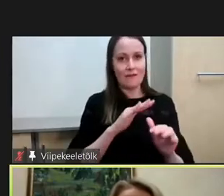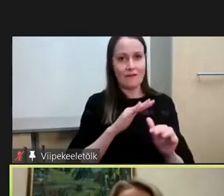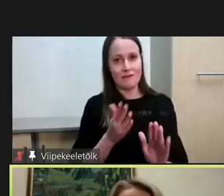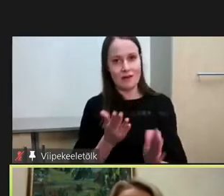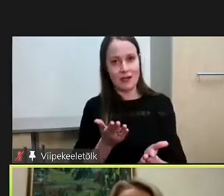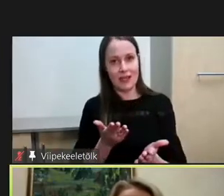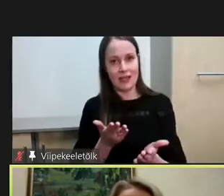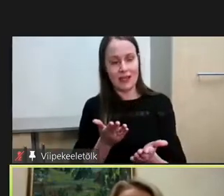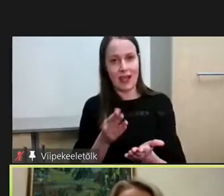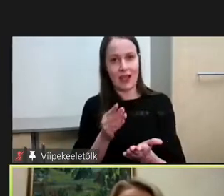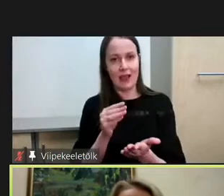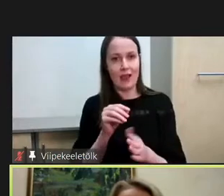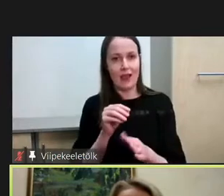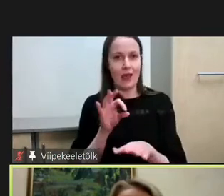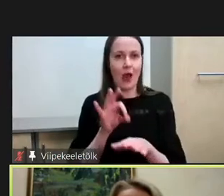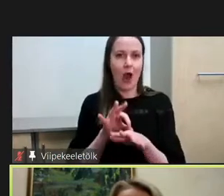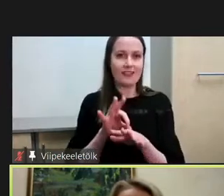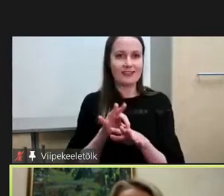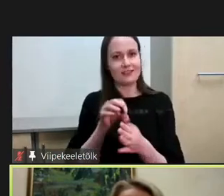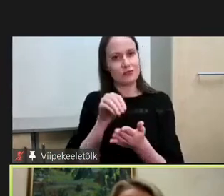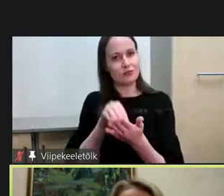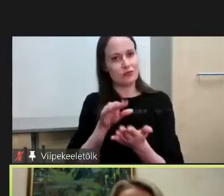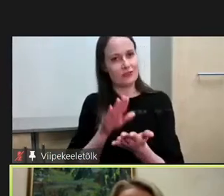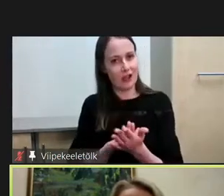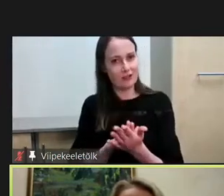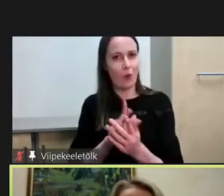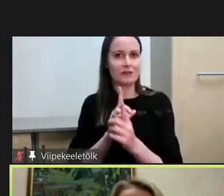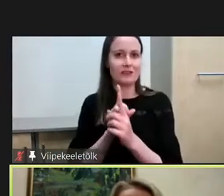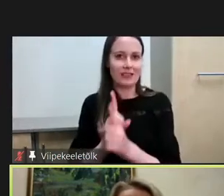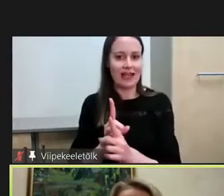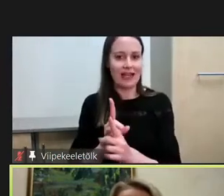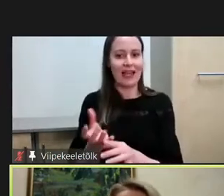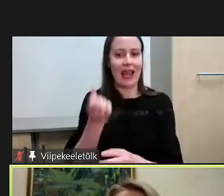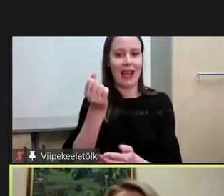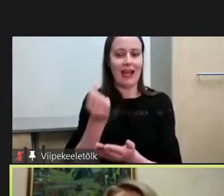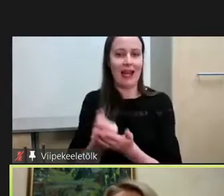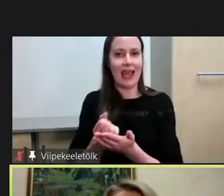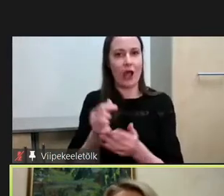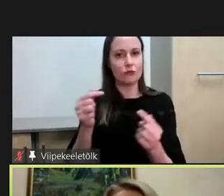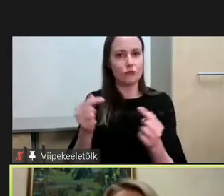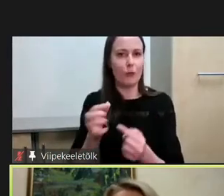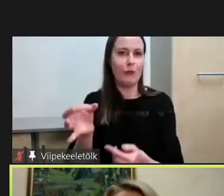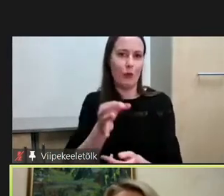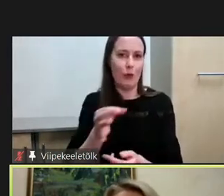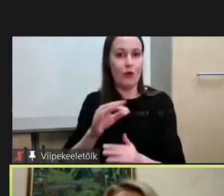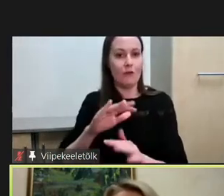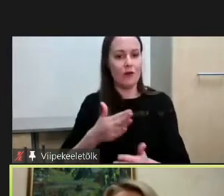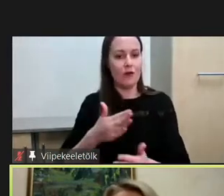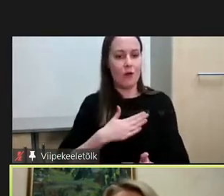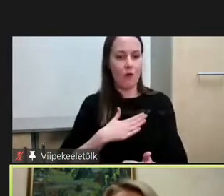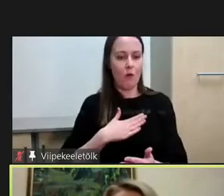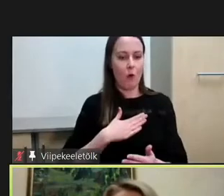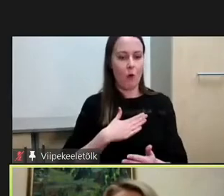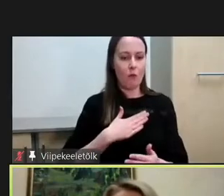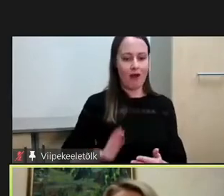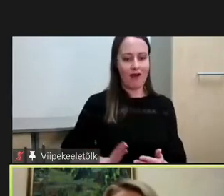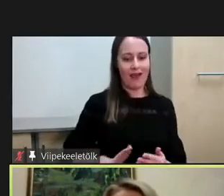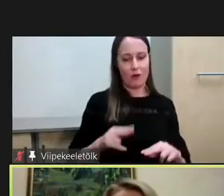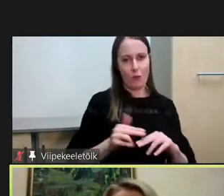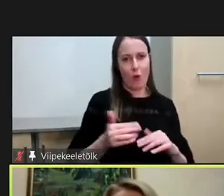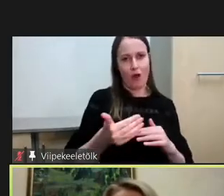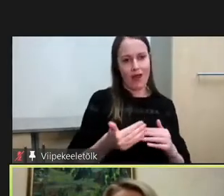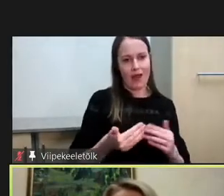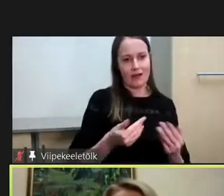endale nii-öelda kodu või sobiva ühingu või siis maakondliku koja põhiselt, et saate